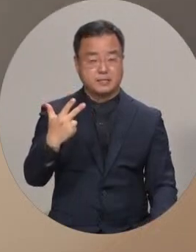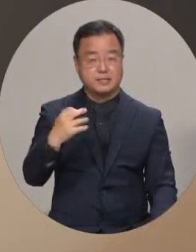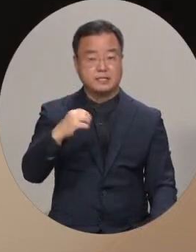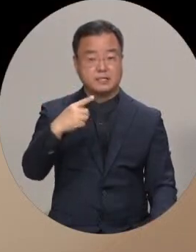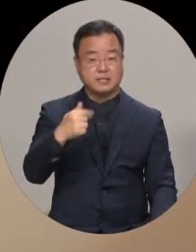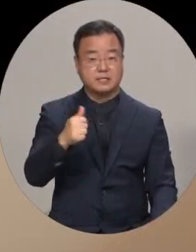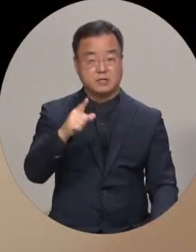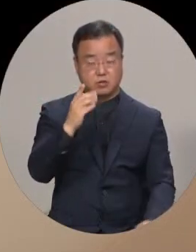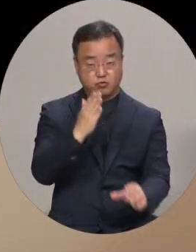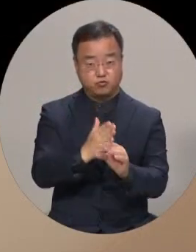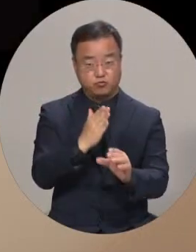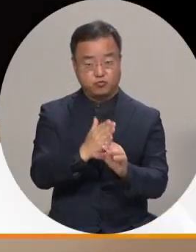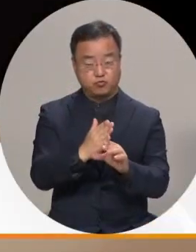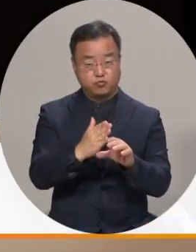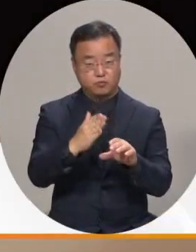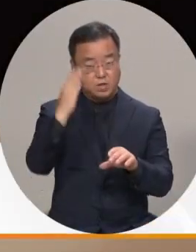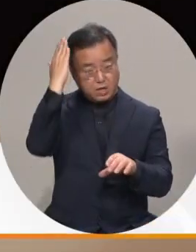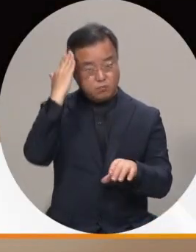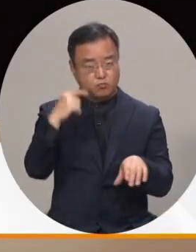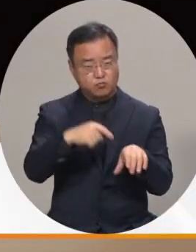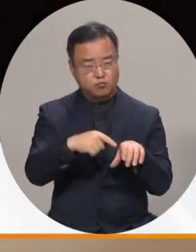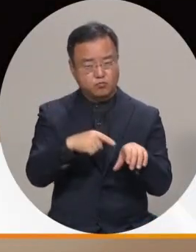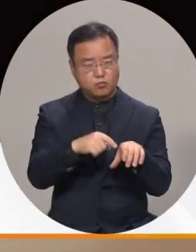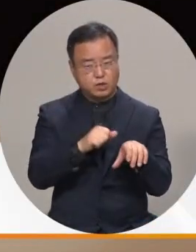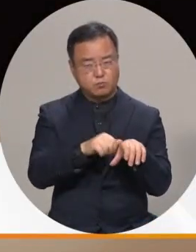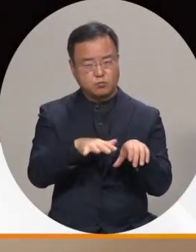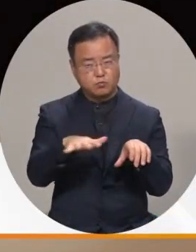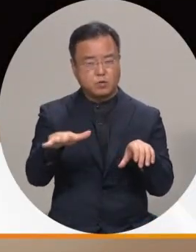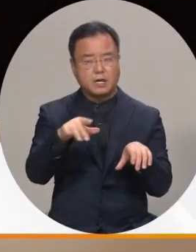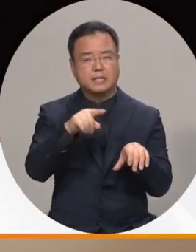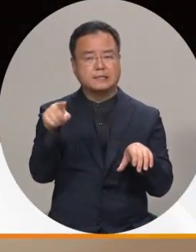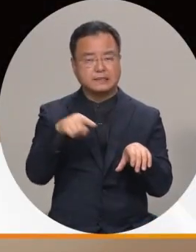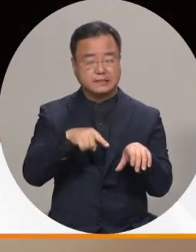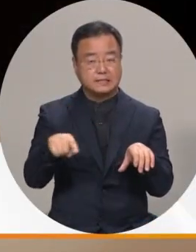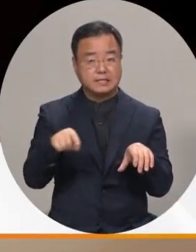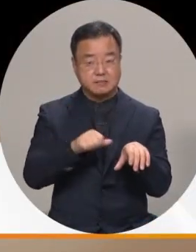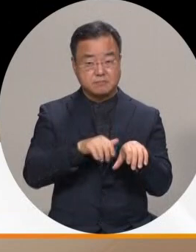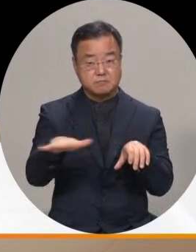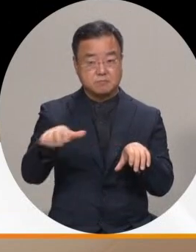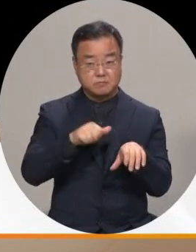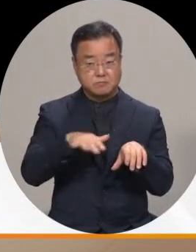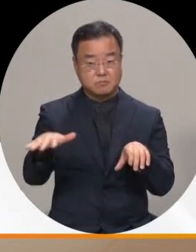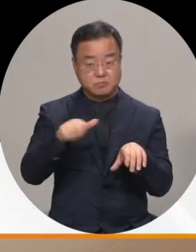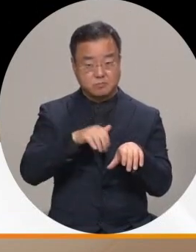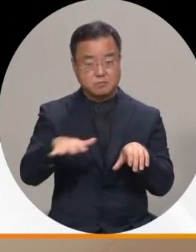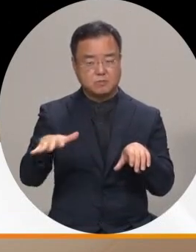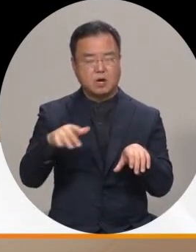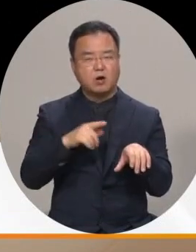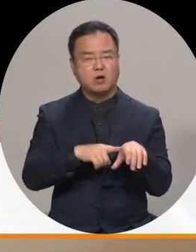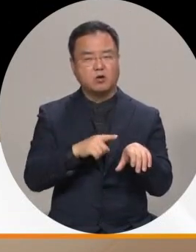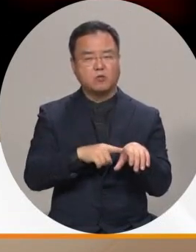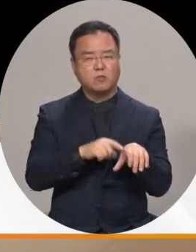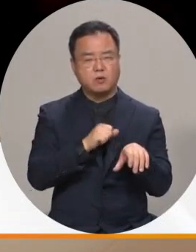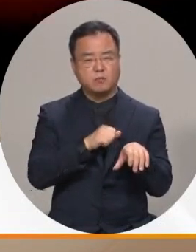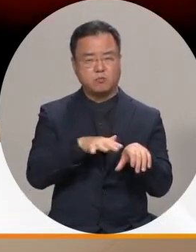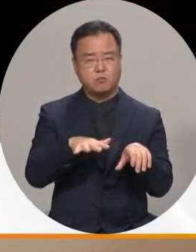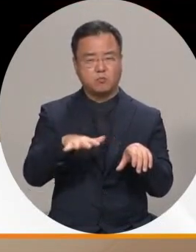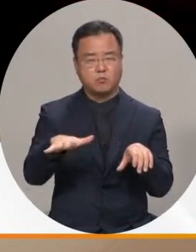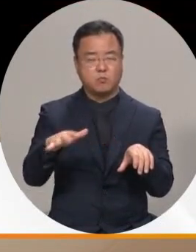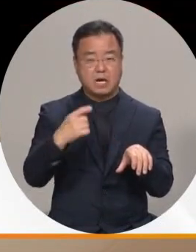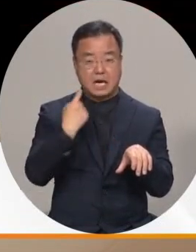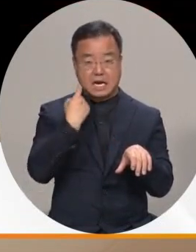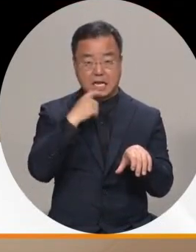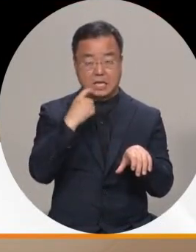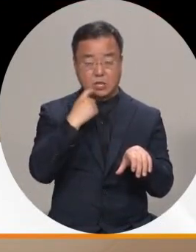모습을 나타내고 있 고요이 뻗어 나오는 부분이 Z 방출되는 그런 모습을 나타냅니다이 뻗어나오는 부분의 노란색 선을